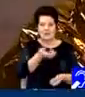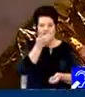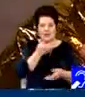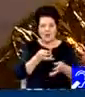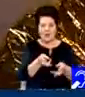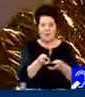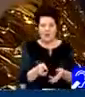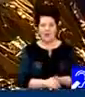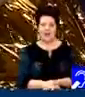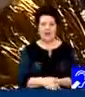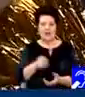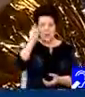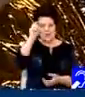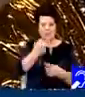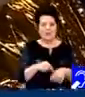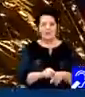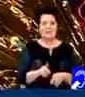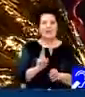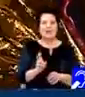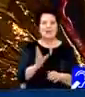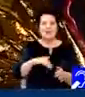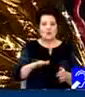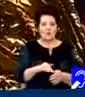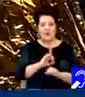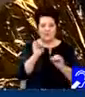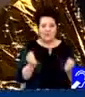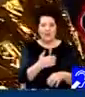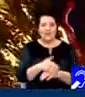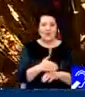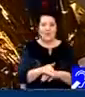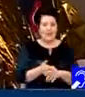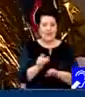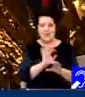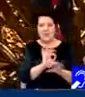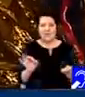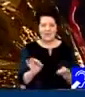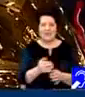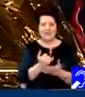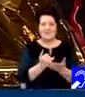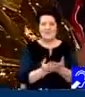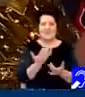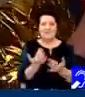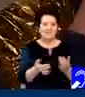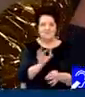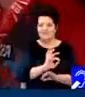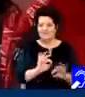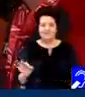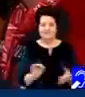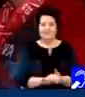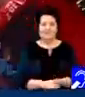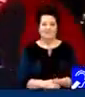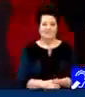se împacă alergatul cu un pahar de izvan? După frigul care iese afară, e perfect. E perfect. O jumătate de tonă